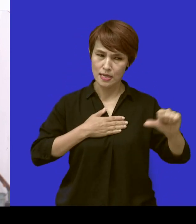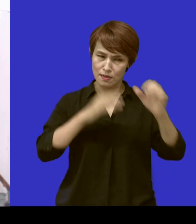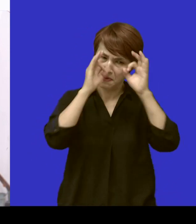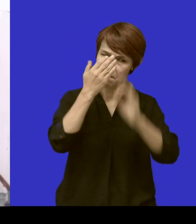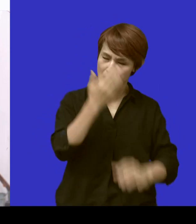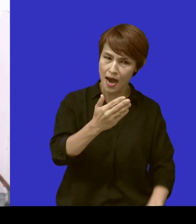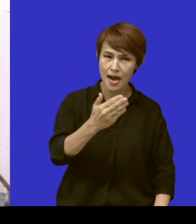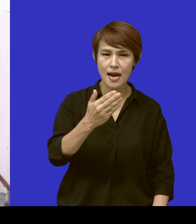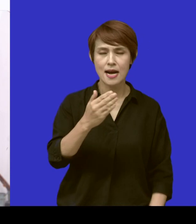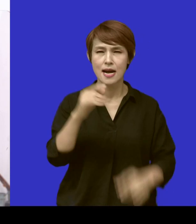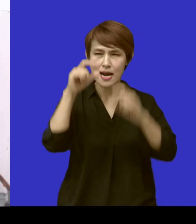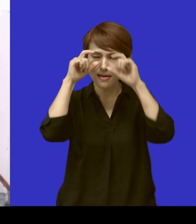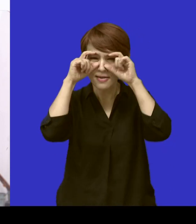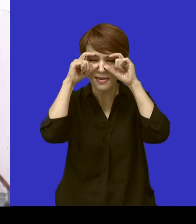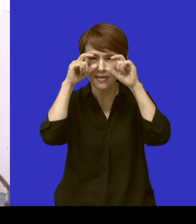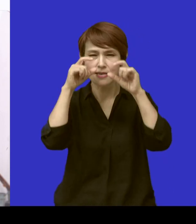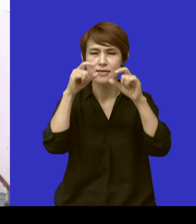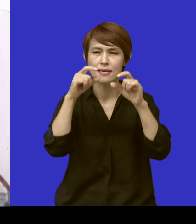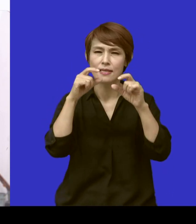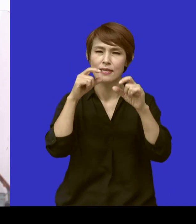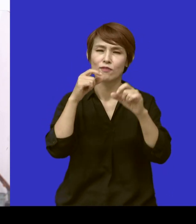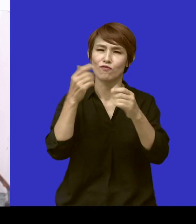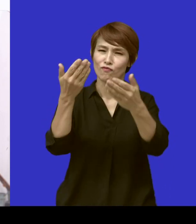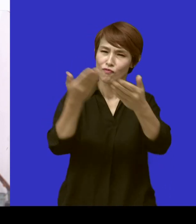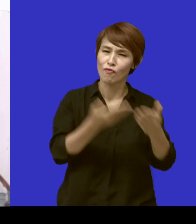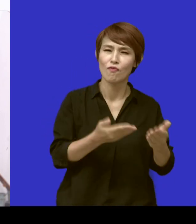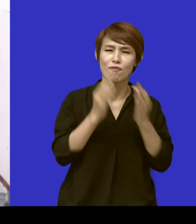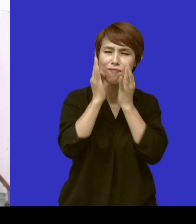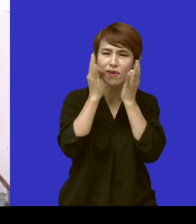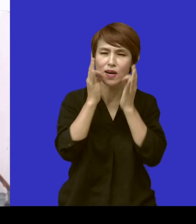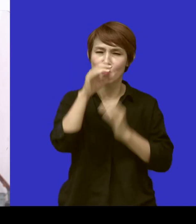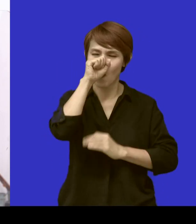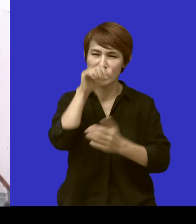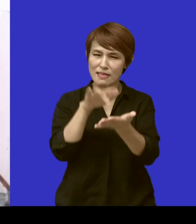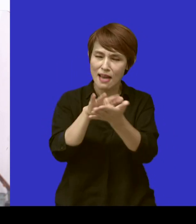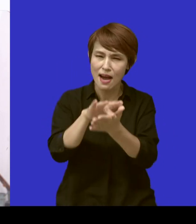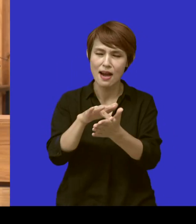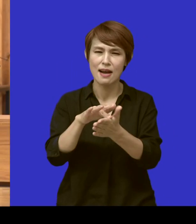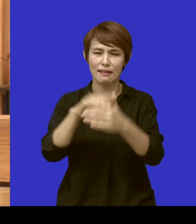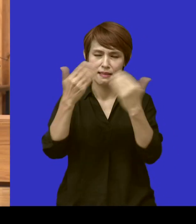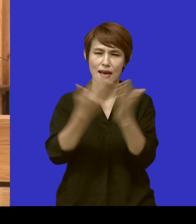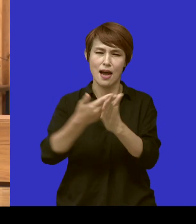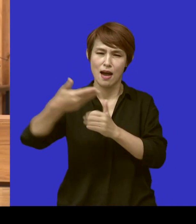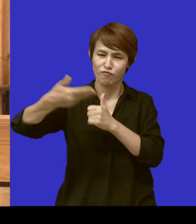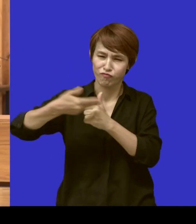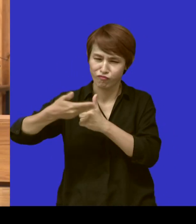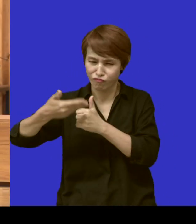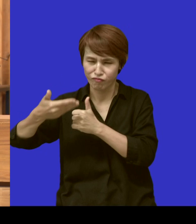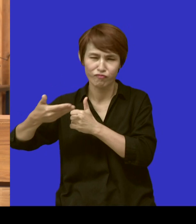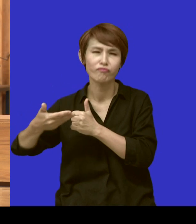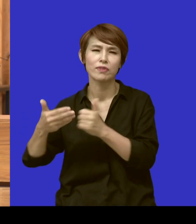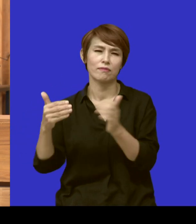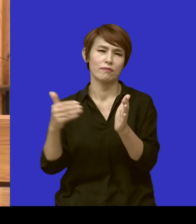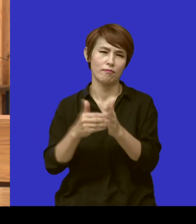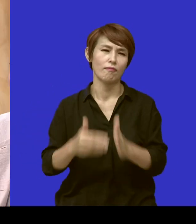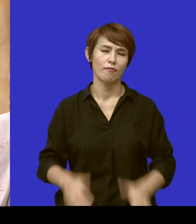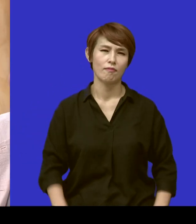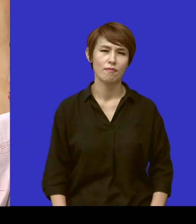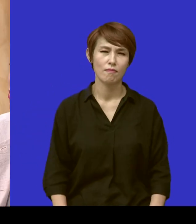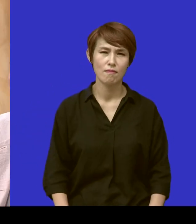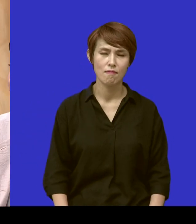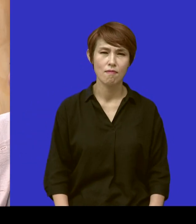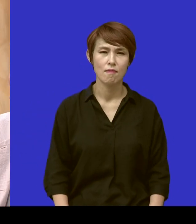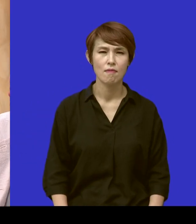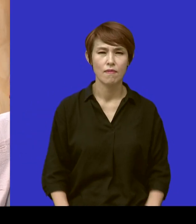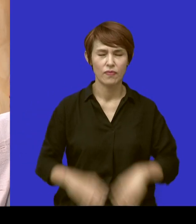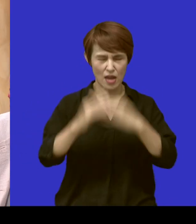있을까? 그래서 안경을 맞춰주시려고 많이 애쓰셨어요. 그리고 좋은 약이라는 약은 다 찾아서 소문 나는